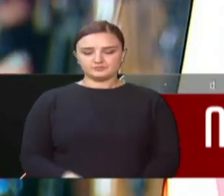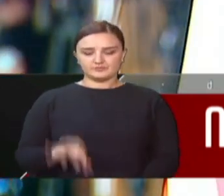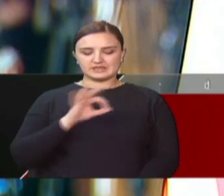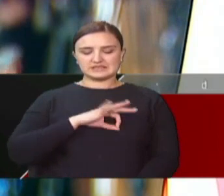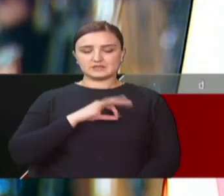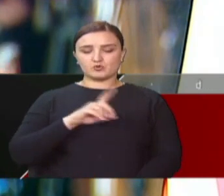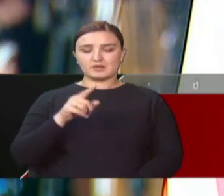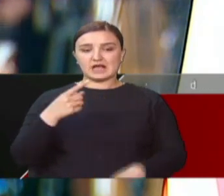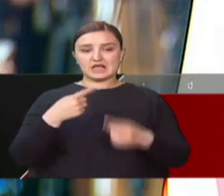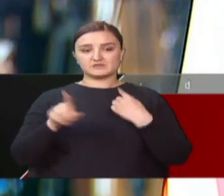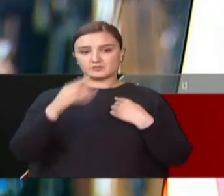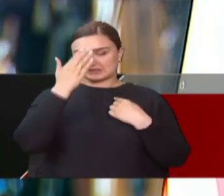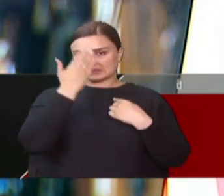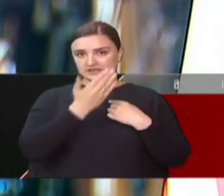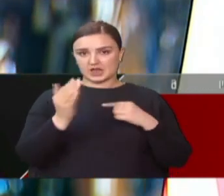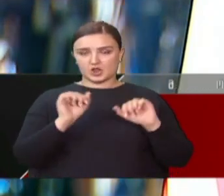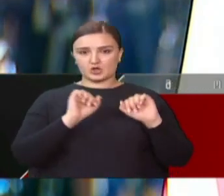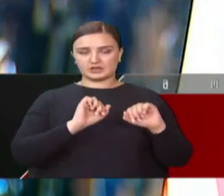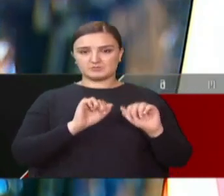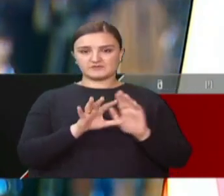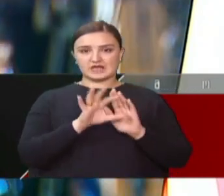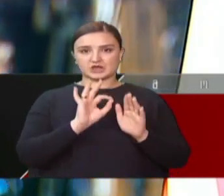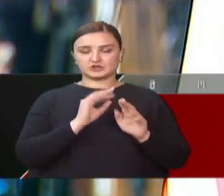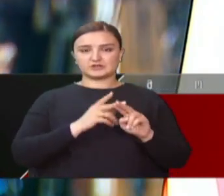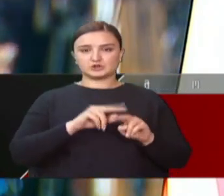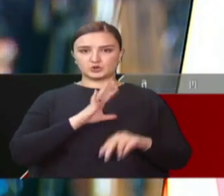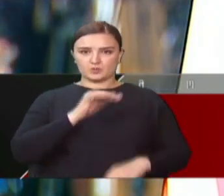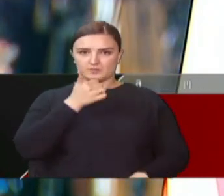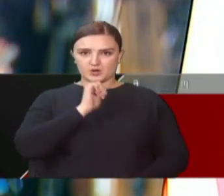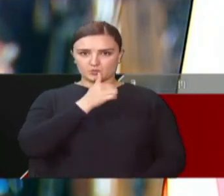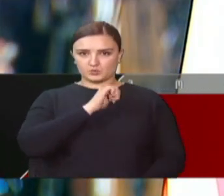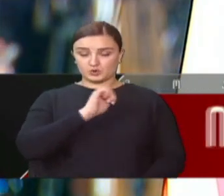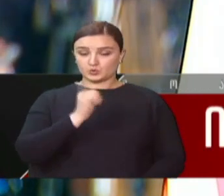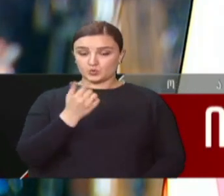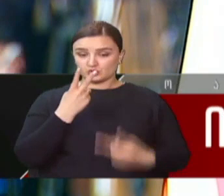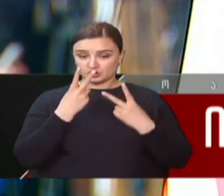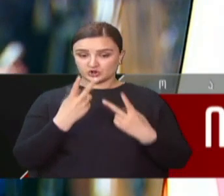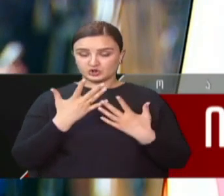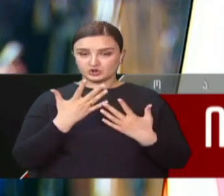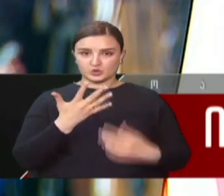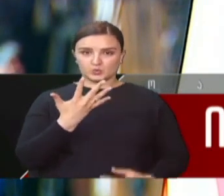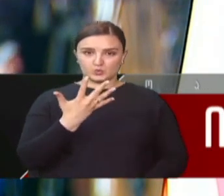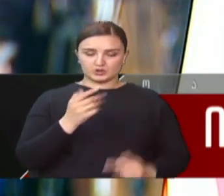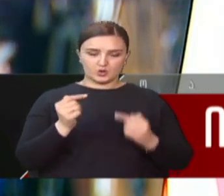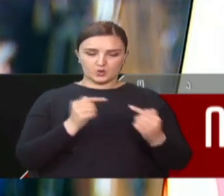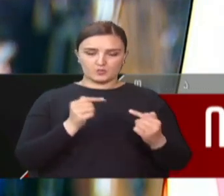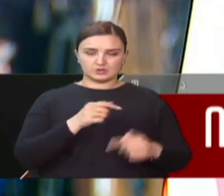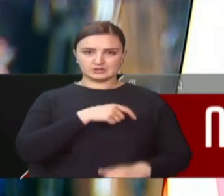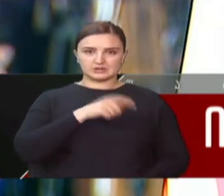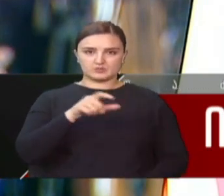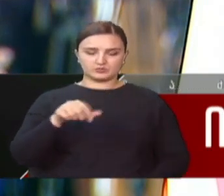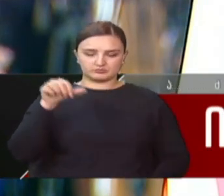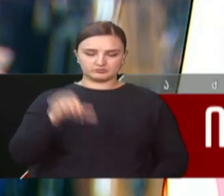რომ განსხვავებით სახალხო დამცველის არჩევისგან ეს იყო ფარული და როგორც ჩანს, დაახლოებით 5 ოპოზიციონერმა დეპუტატმა